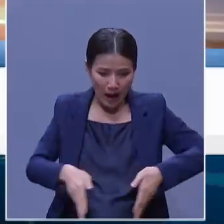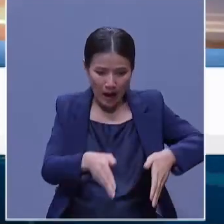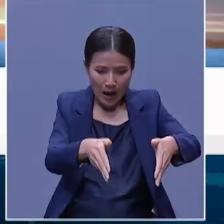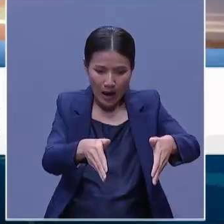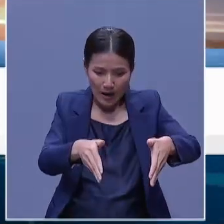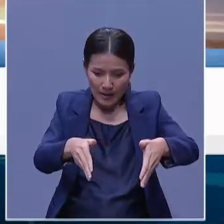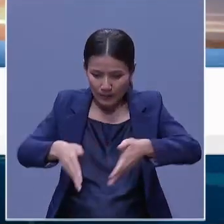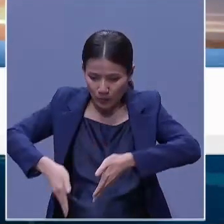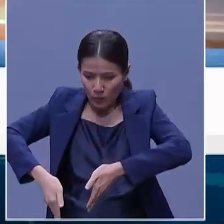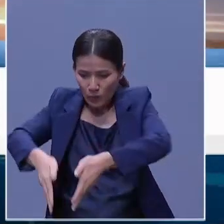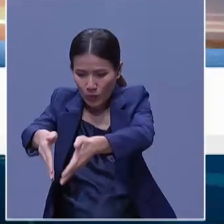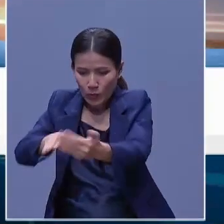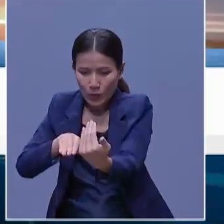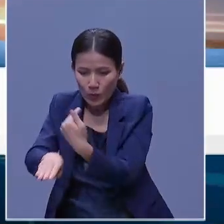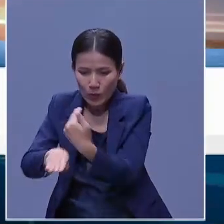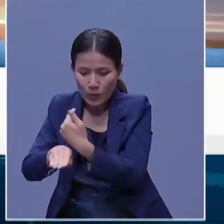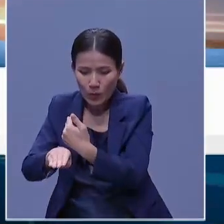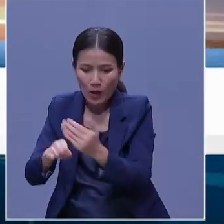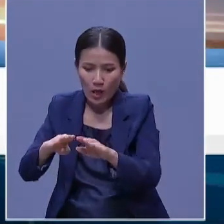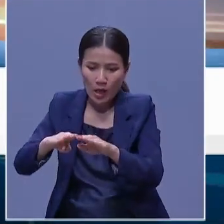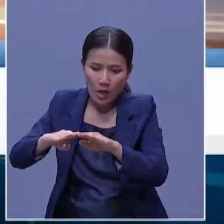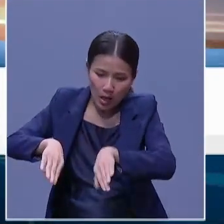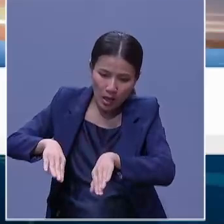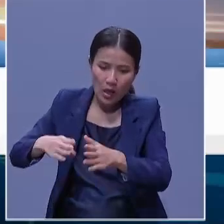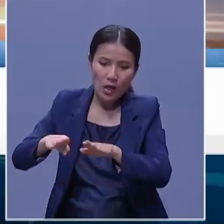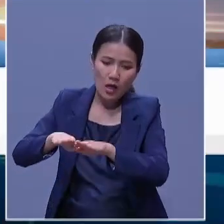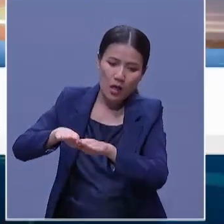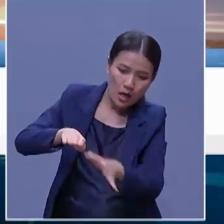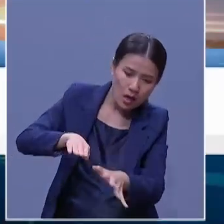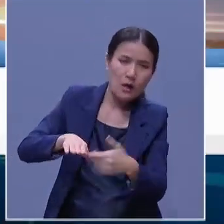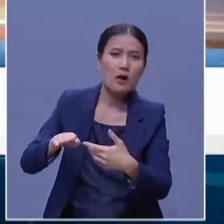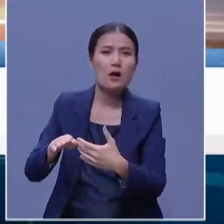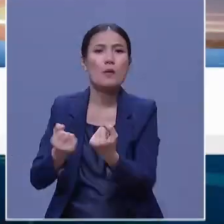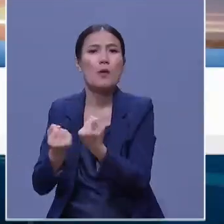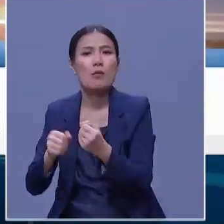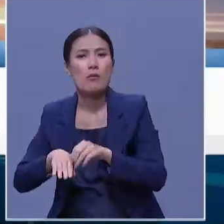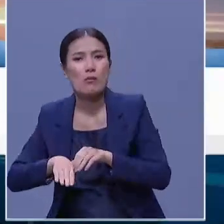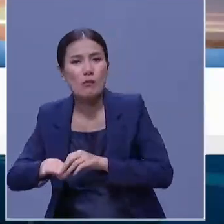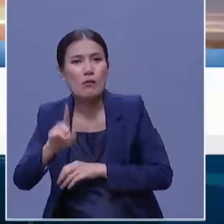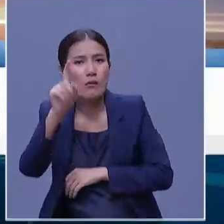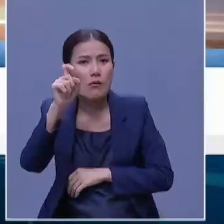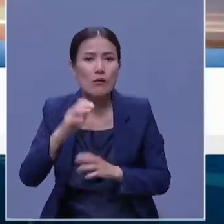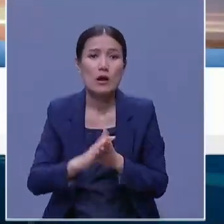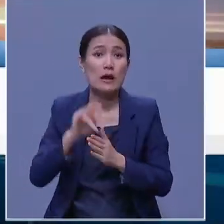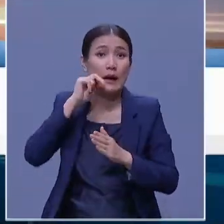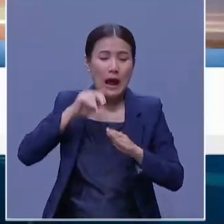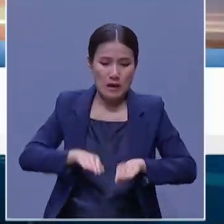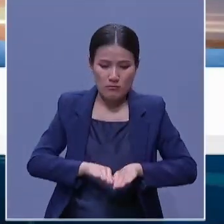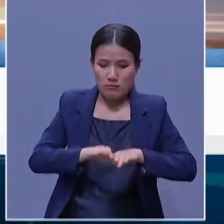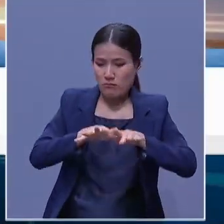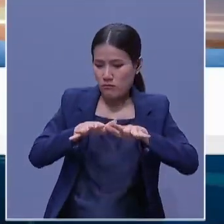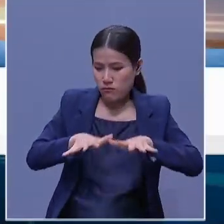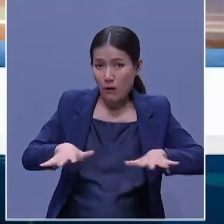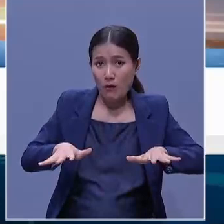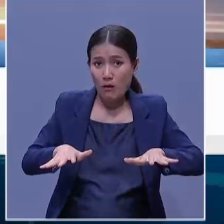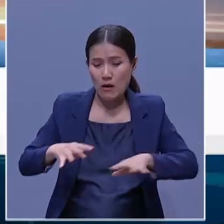นชำรุดเสียหายรถเล็กไม่สามารถผ่านได้ขณะเดียวกันค่ะมวลน้ำที่เอ่อล้นมาจากแม่น้ำชีก็ยังไหลเข้